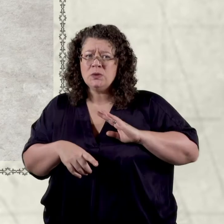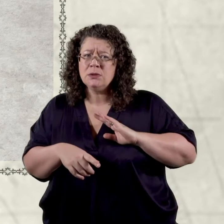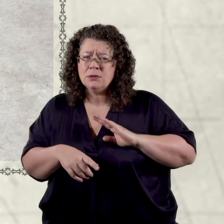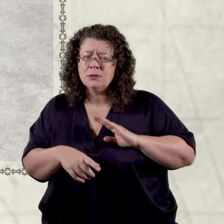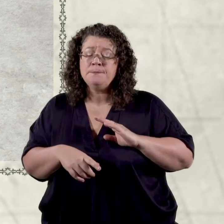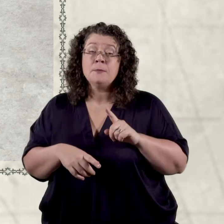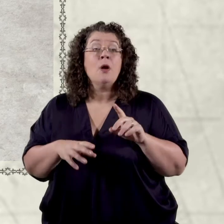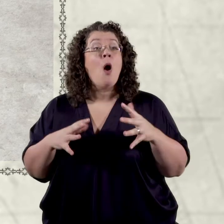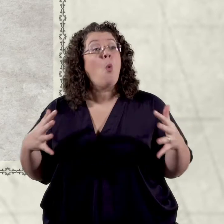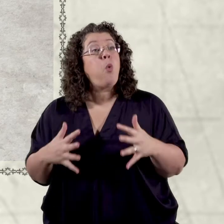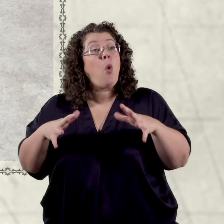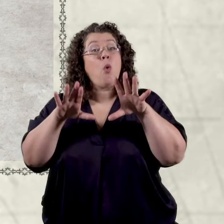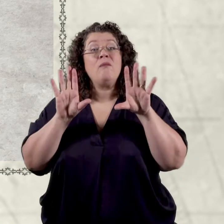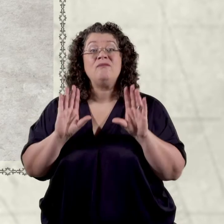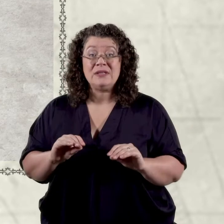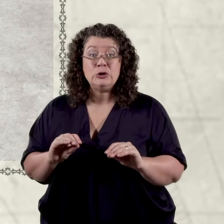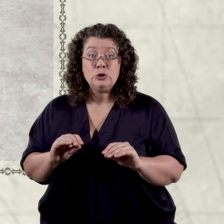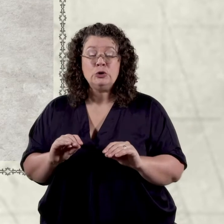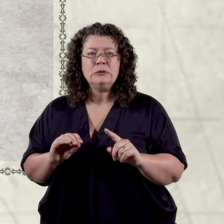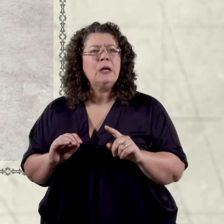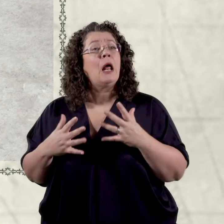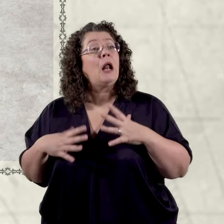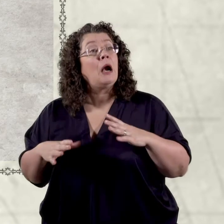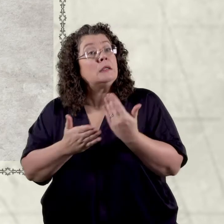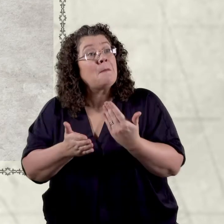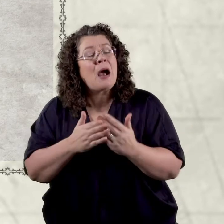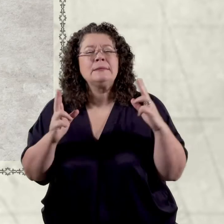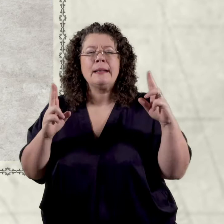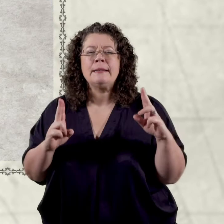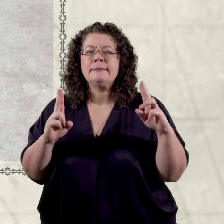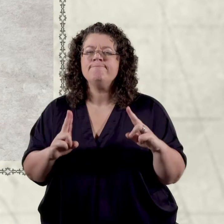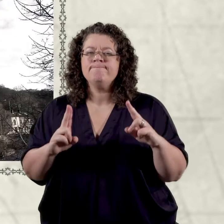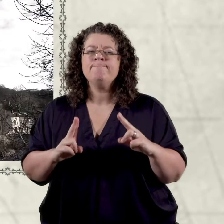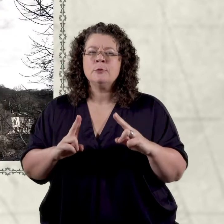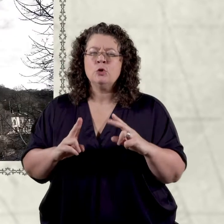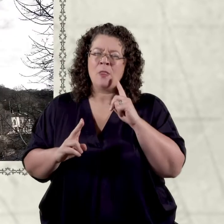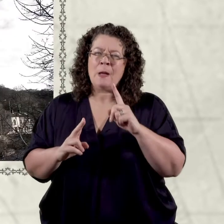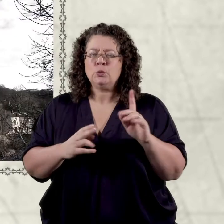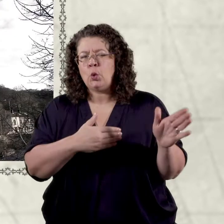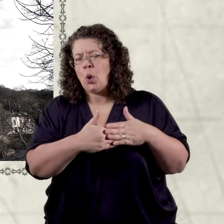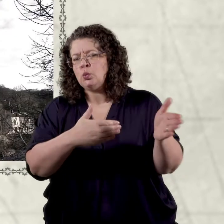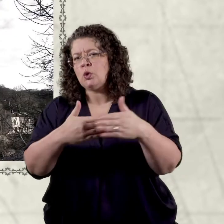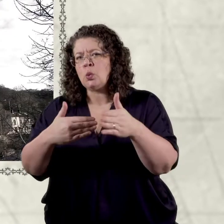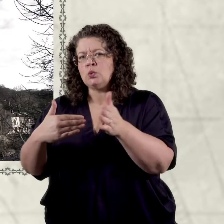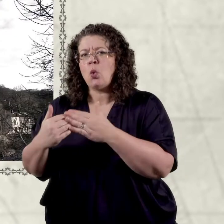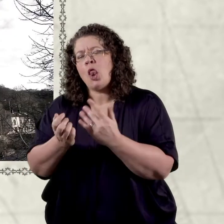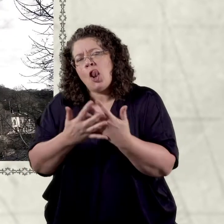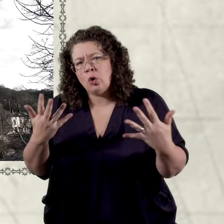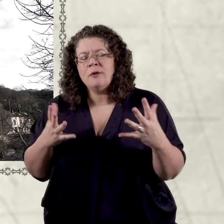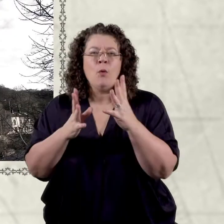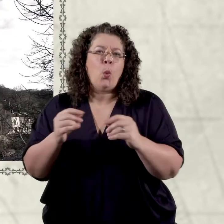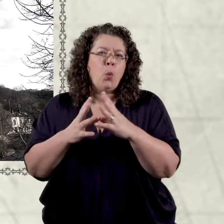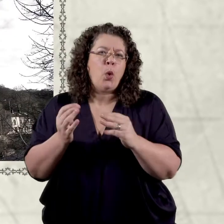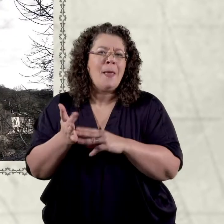milwyr. Ond, ar ôl i'r rhyfel orffen, roedd llai o alw am ddillad, ac felly roedd angen cau llawer